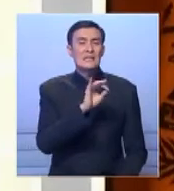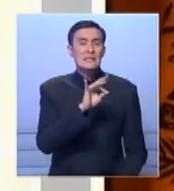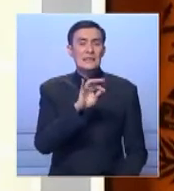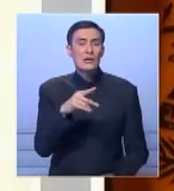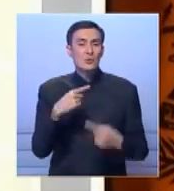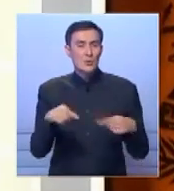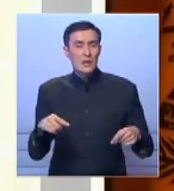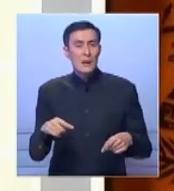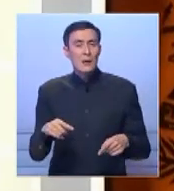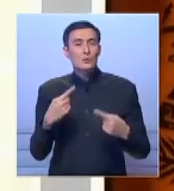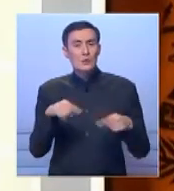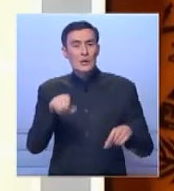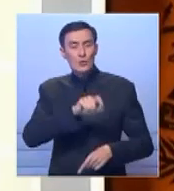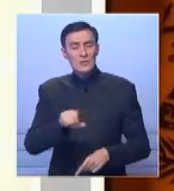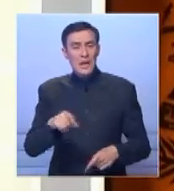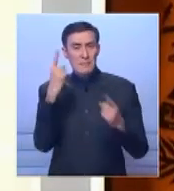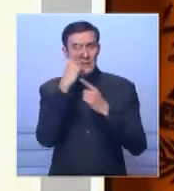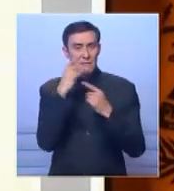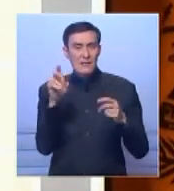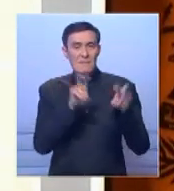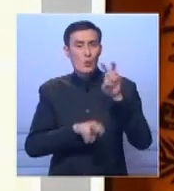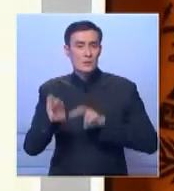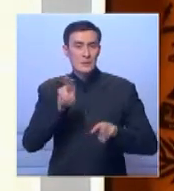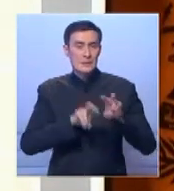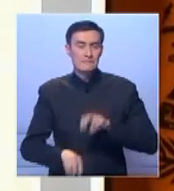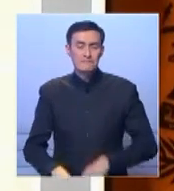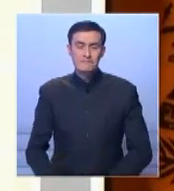Еще несколько подозреваемых объявлены в розыск.